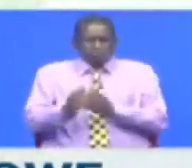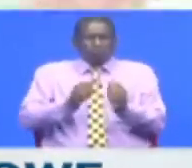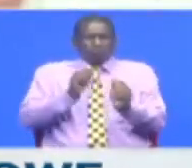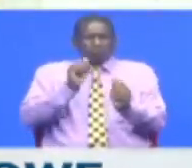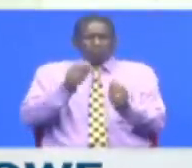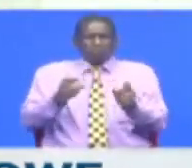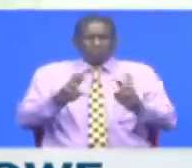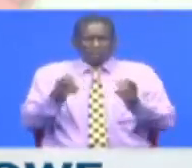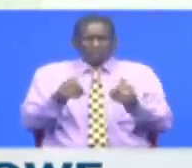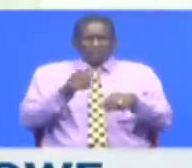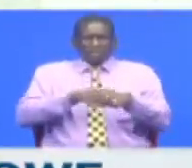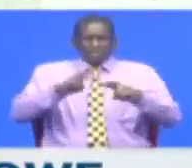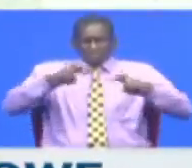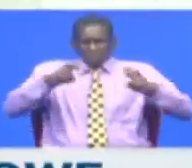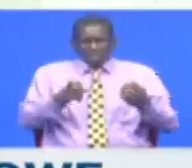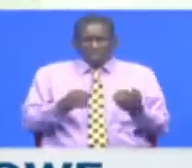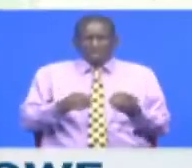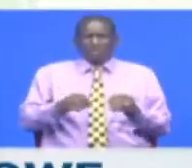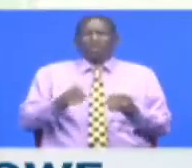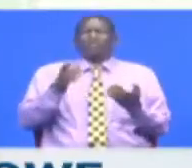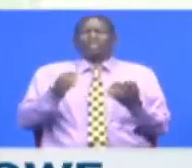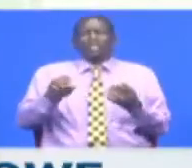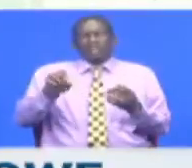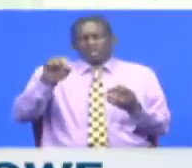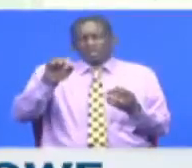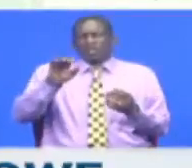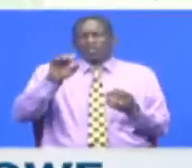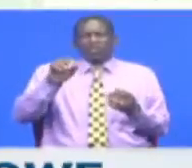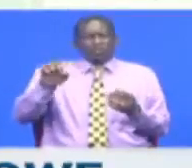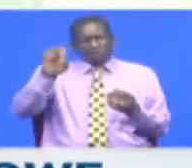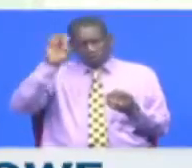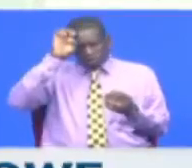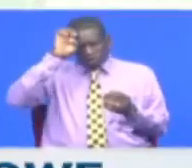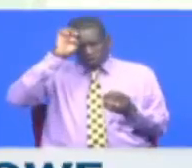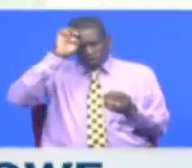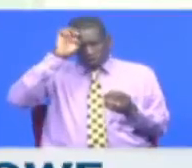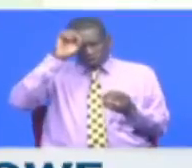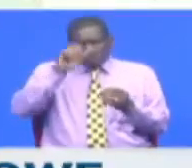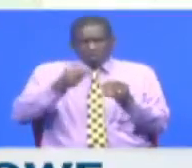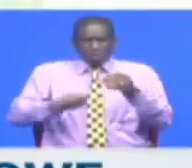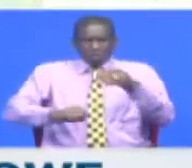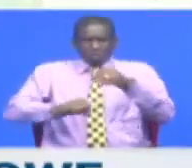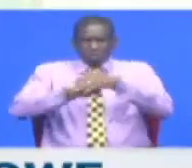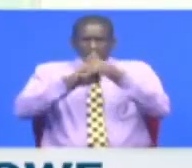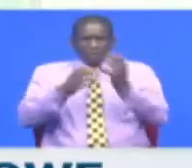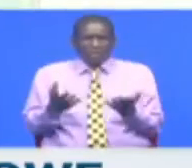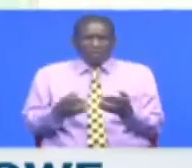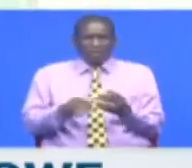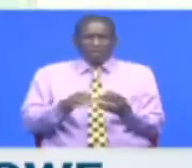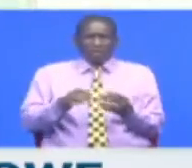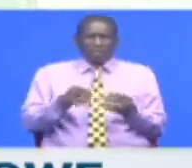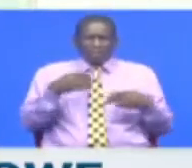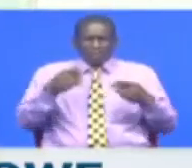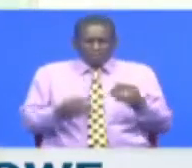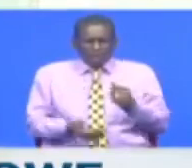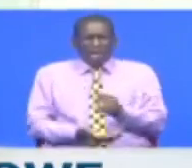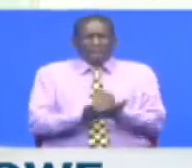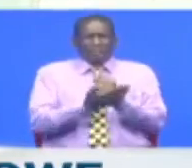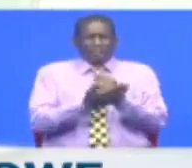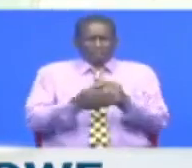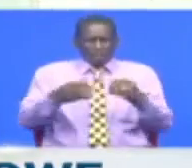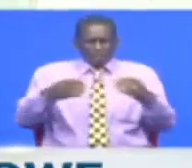uwanjani. Tulipoangalia mechi za Uingereza mashabiki kuweza kuruhusiwa, tunaweza kuona kama Old Trafford mashabiki walikuwa wanajitokeza kwa wingi kuweza kusaidia wale vijana